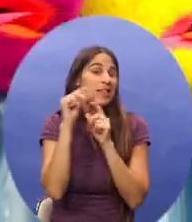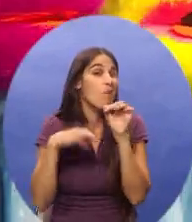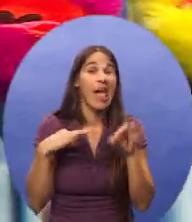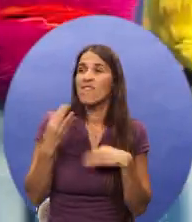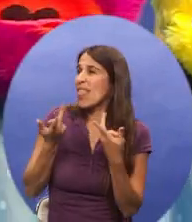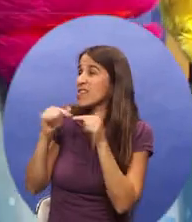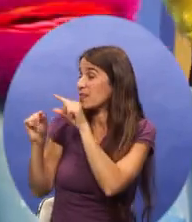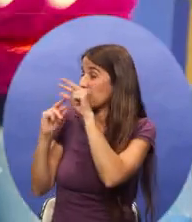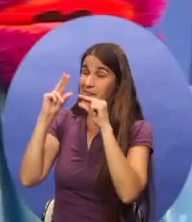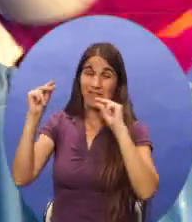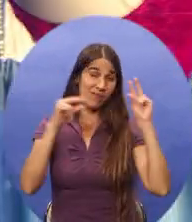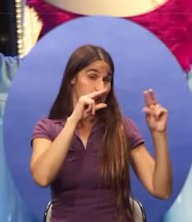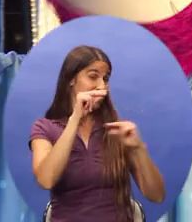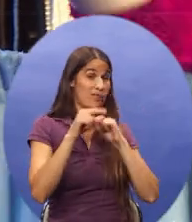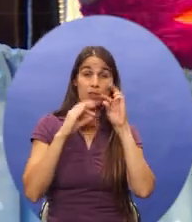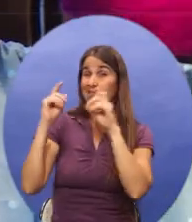פיטיטוס.